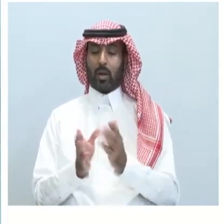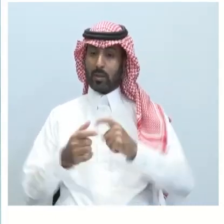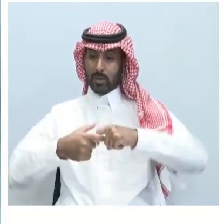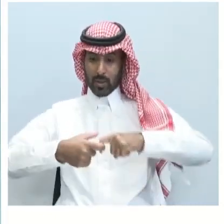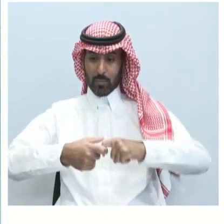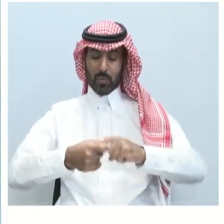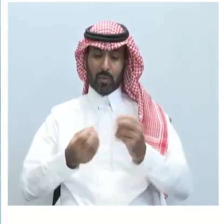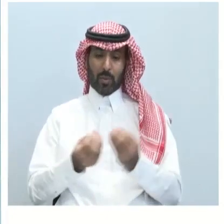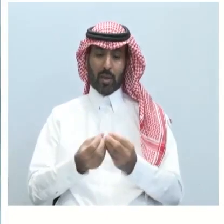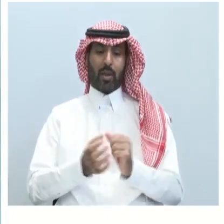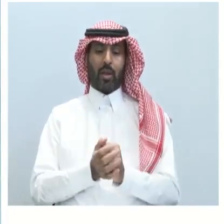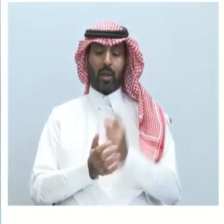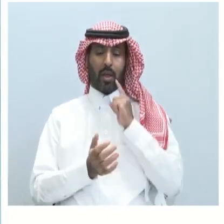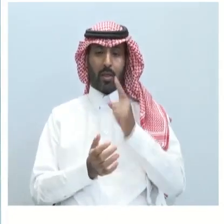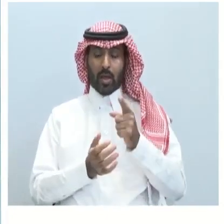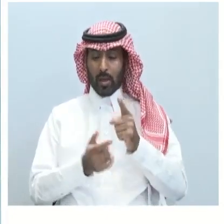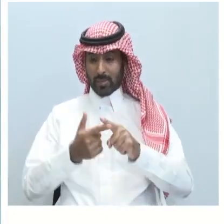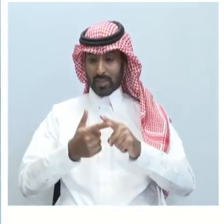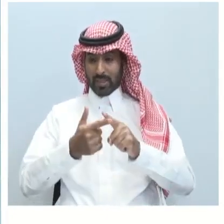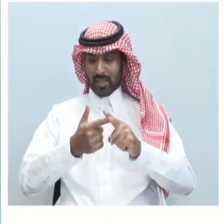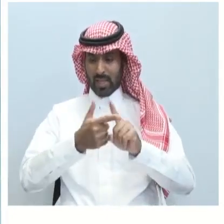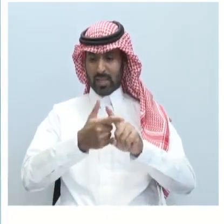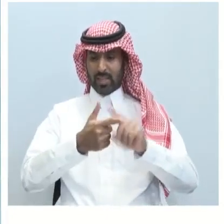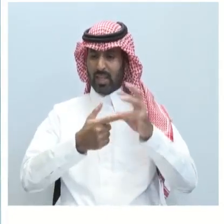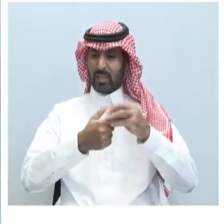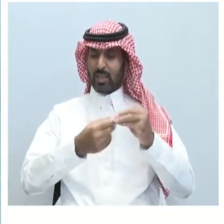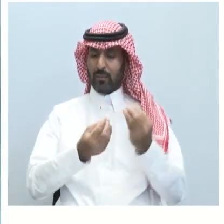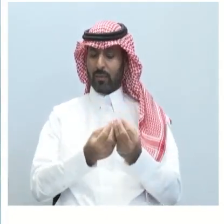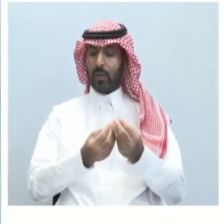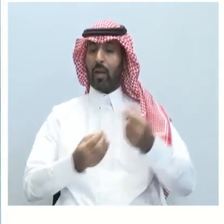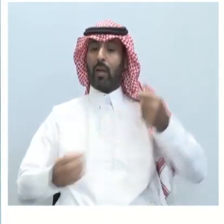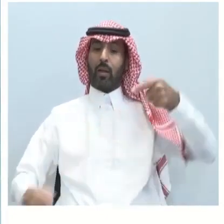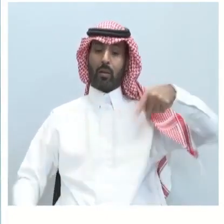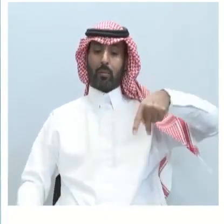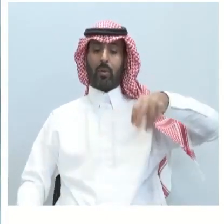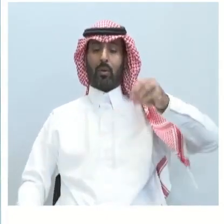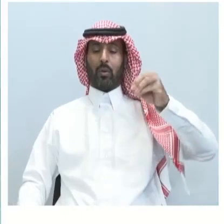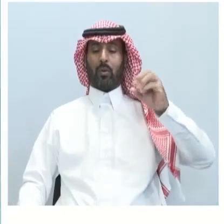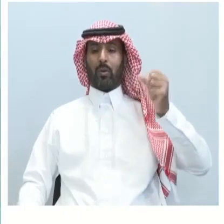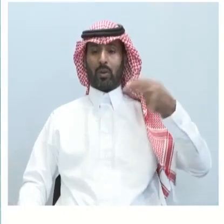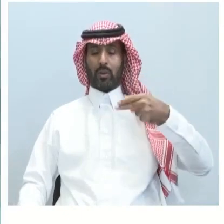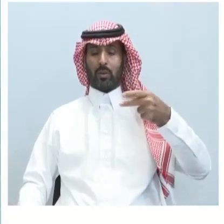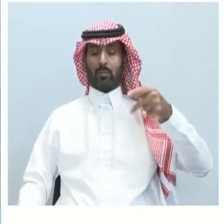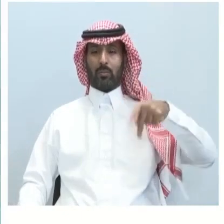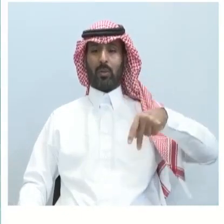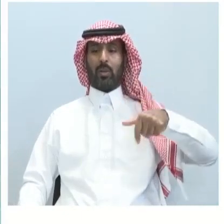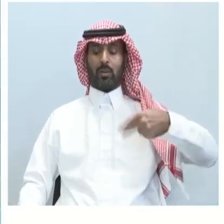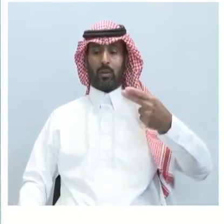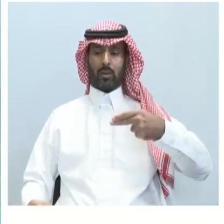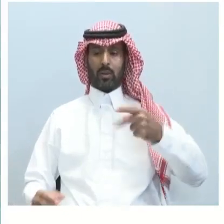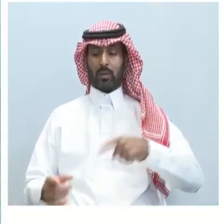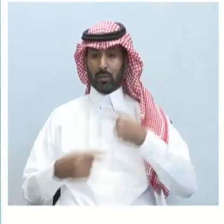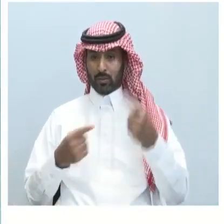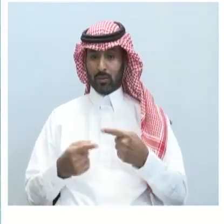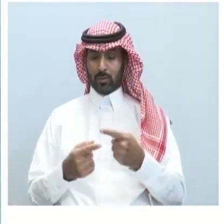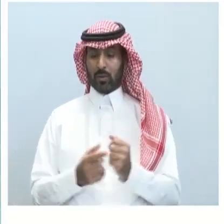التاين هذه بالنسبه للاهداف ان شاء الله سوف نحققها جميعا في البدايه التهيئه